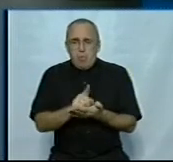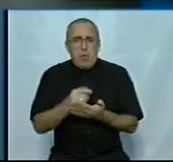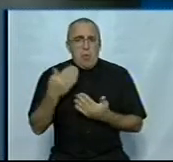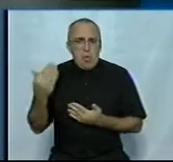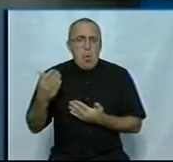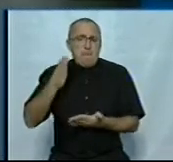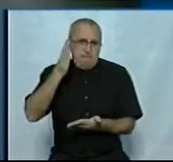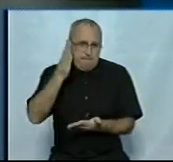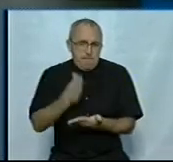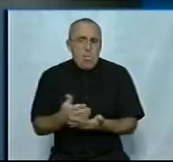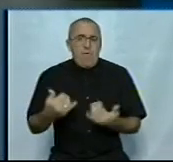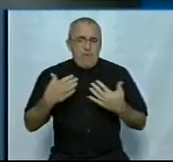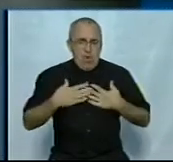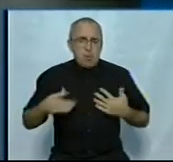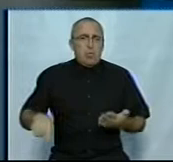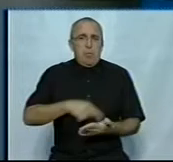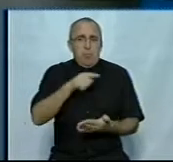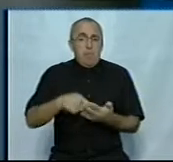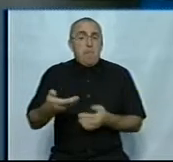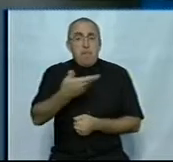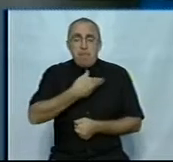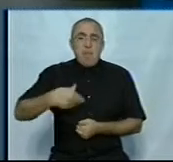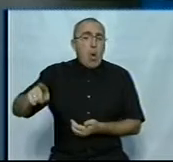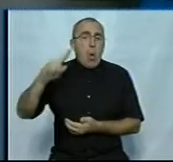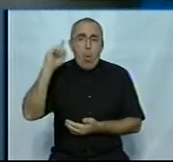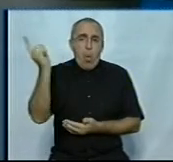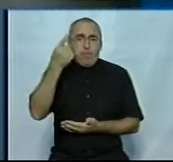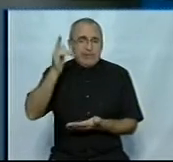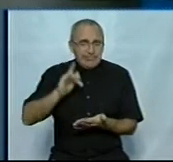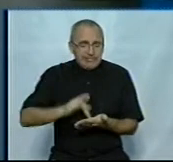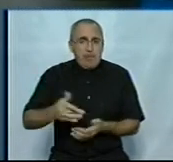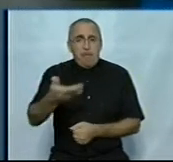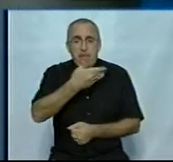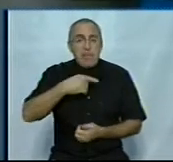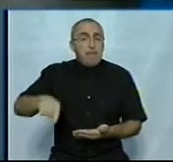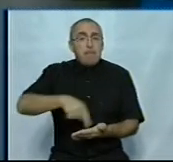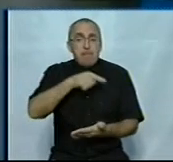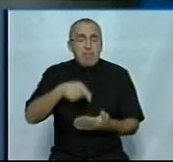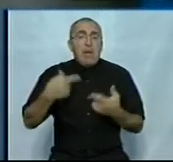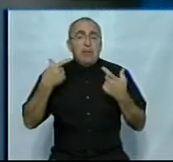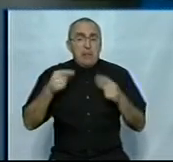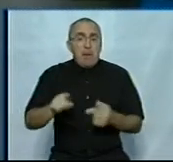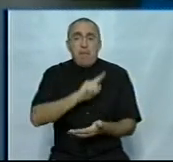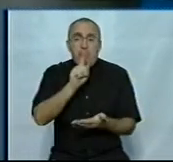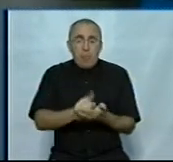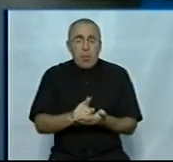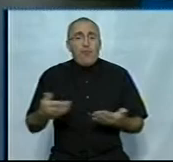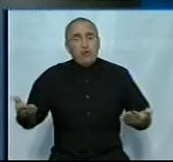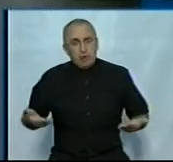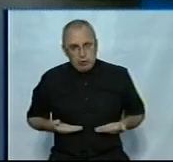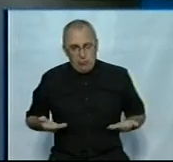його мати в нашому місті, бо ми обласний центр, бо ми місто, де повинні і